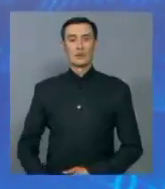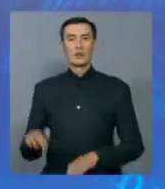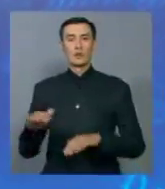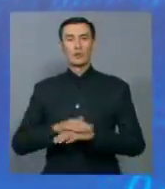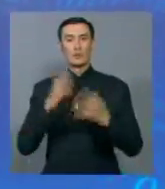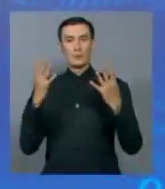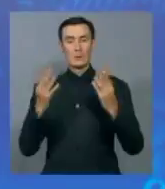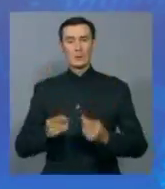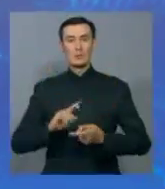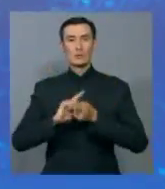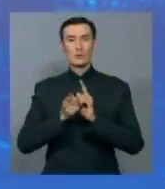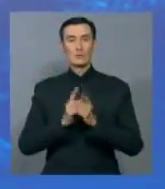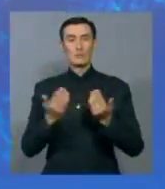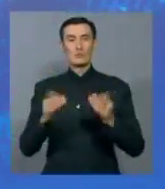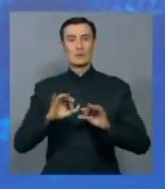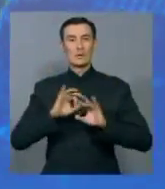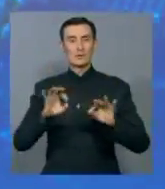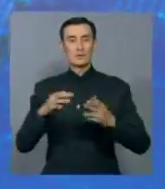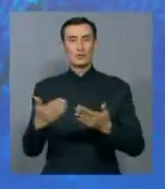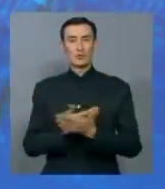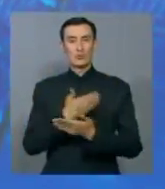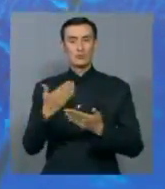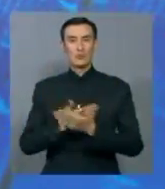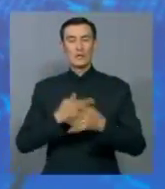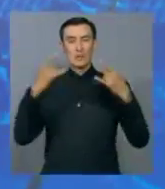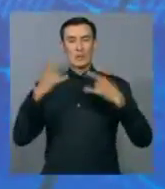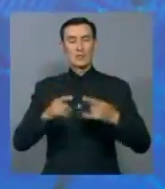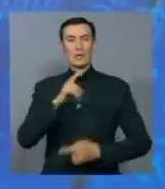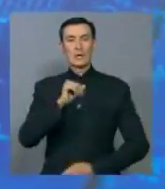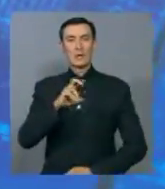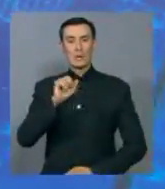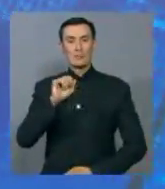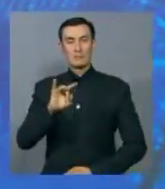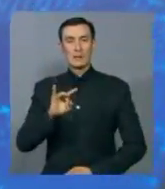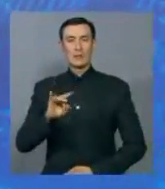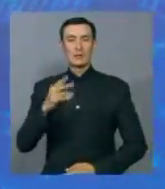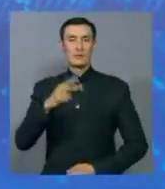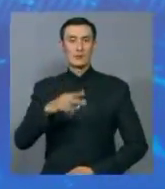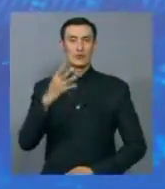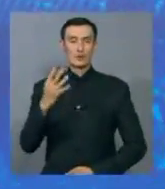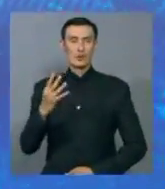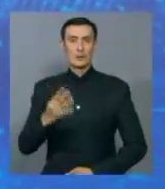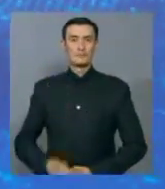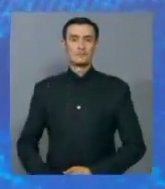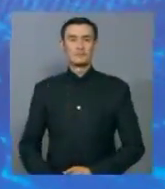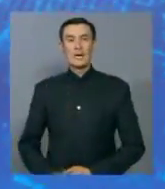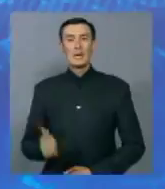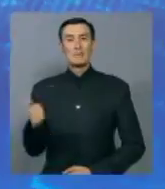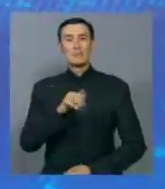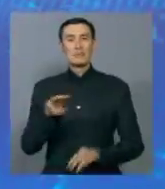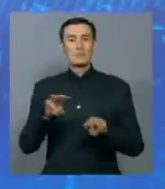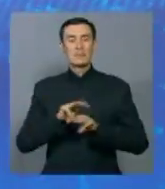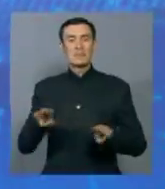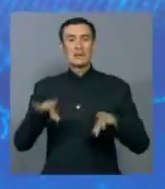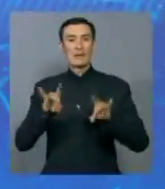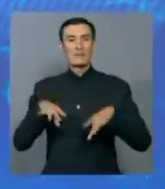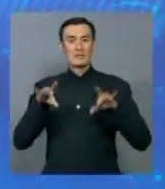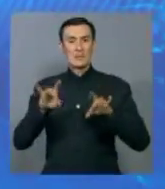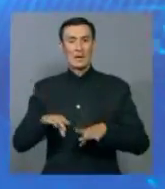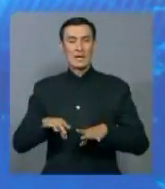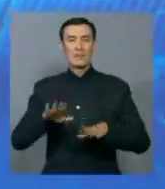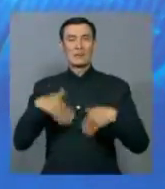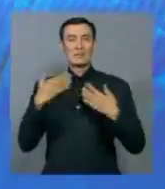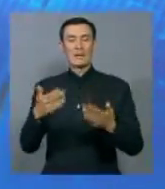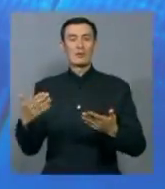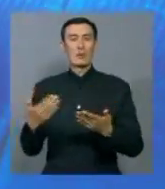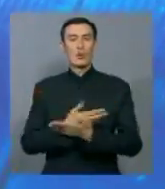Добрый день. Сурдопереводчик Хасан Исраилов и я, Алмаз Ашим, расскажем вам о самых последних новостях. Премьер-министр Австралии